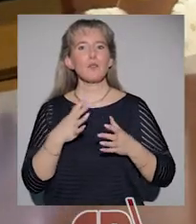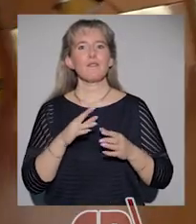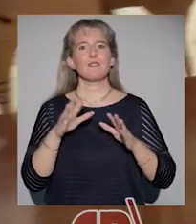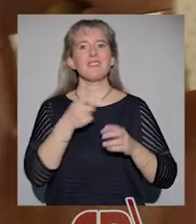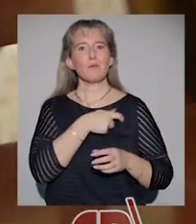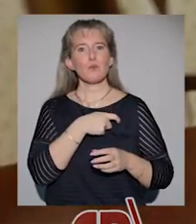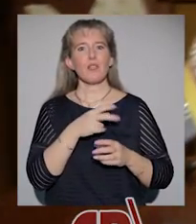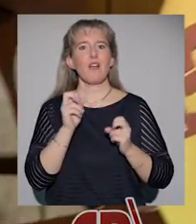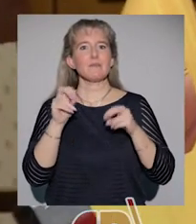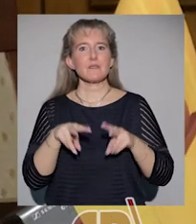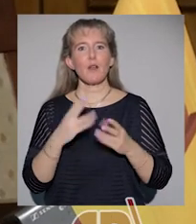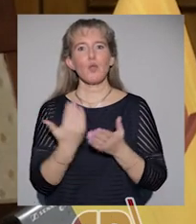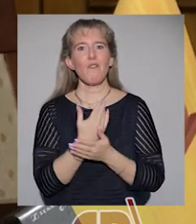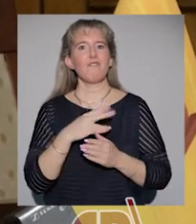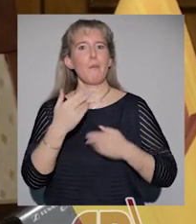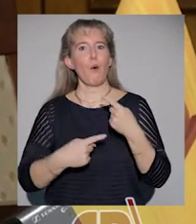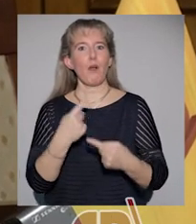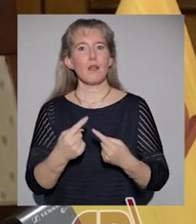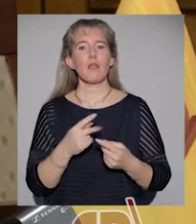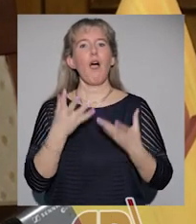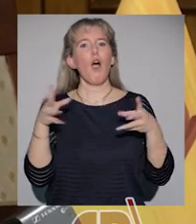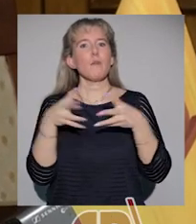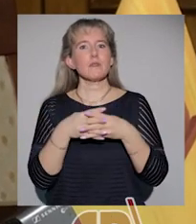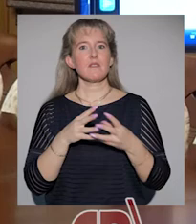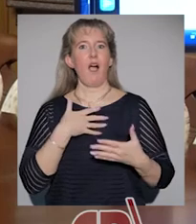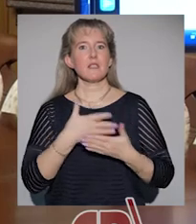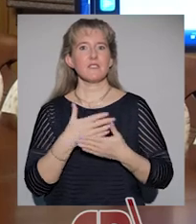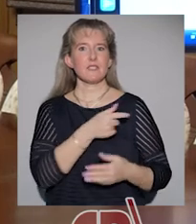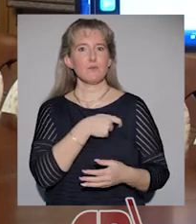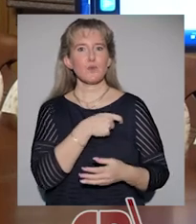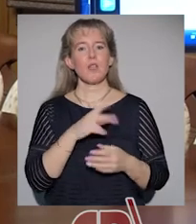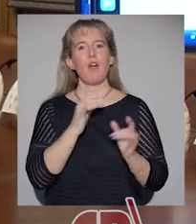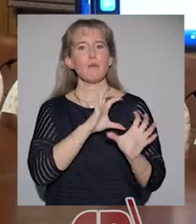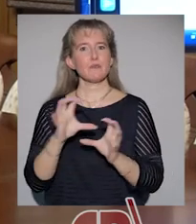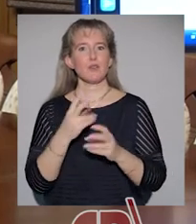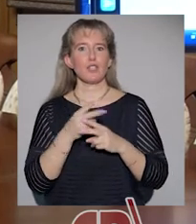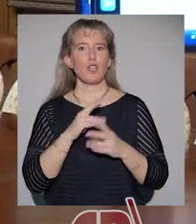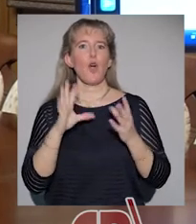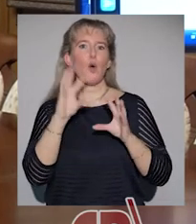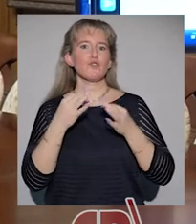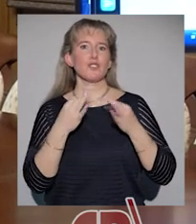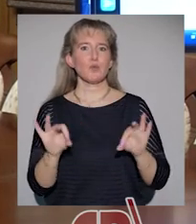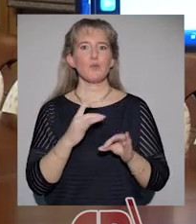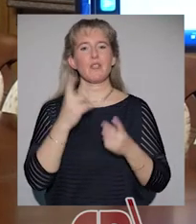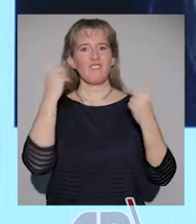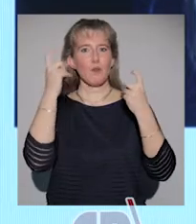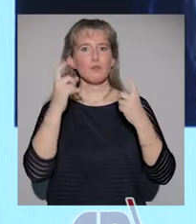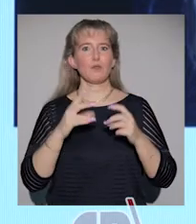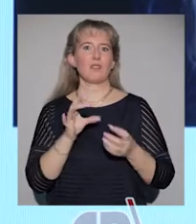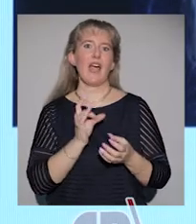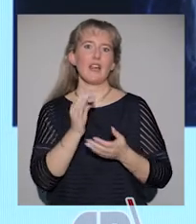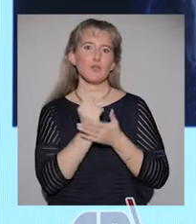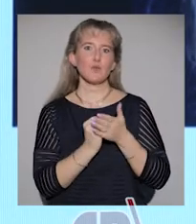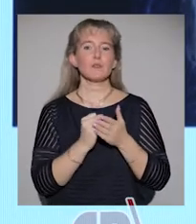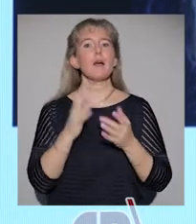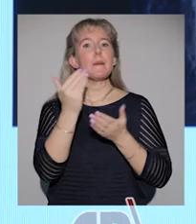местного самоуправления как специалистов нового поколения, а также объединить активных депутатов и обеспечить их общедоступным информационным